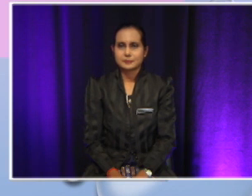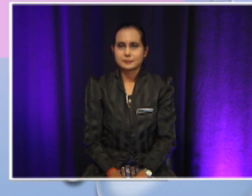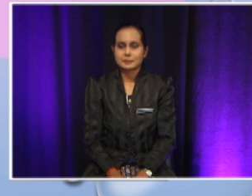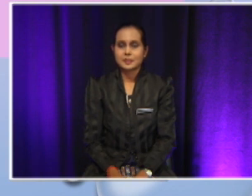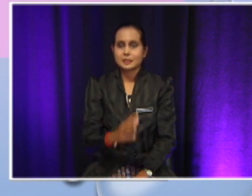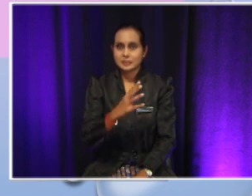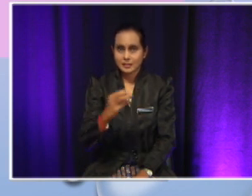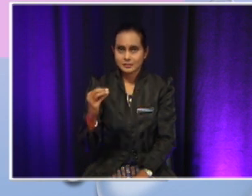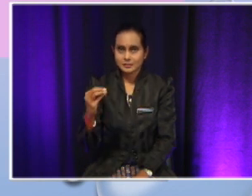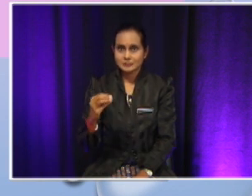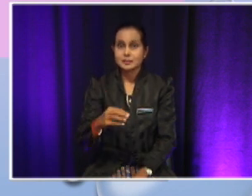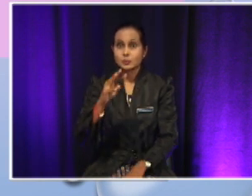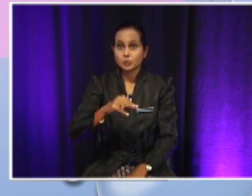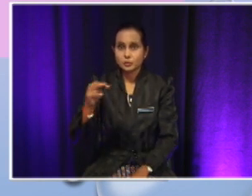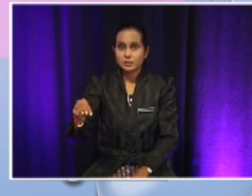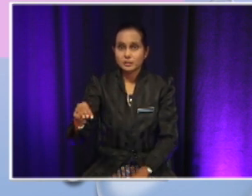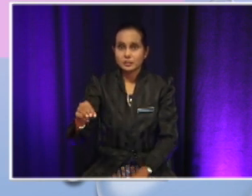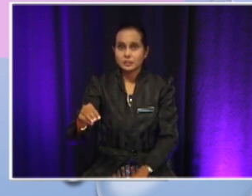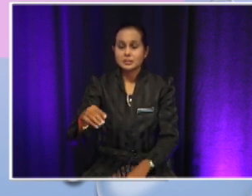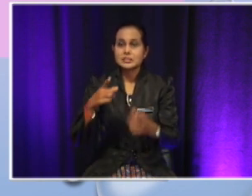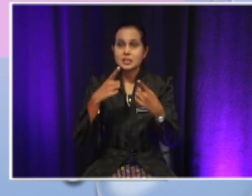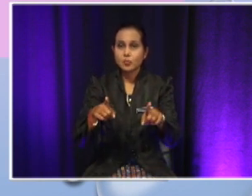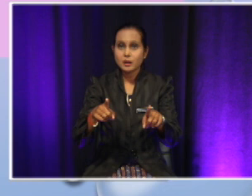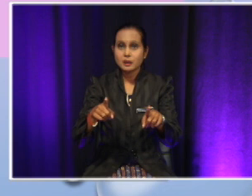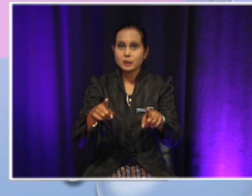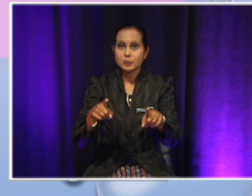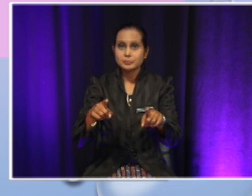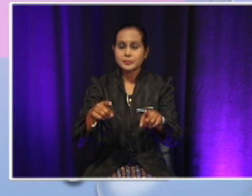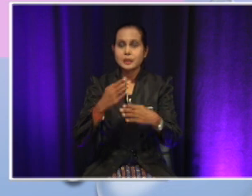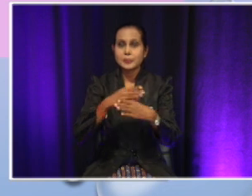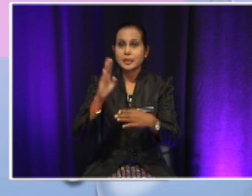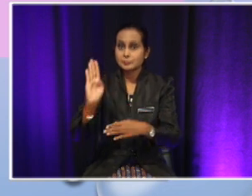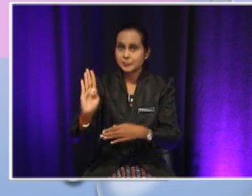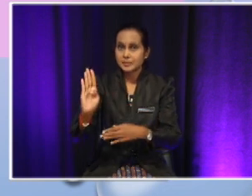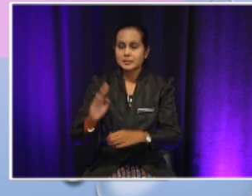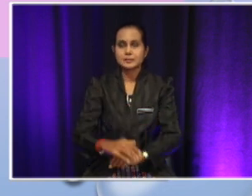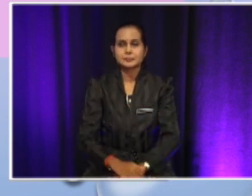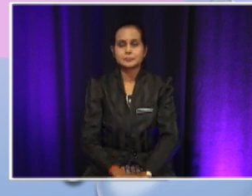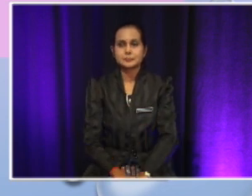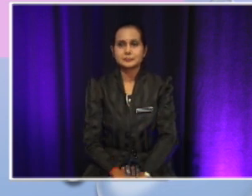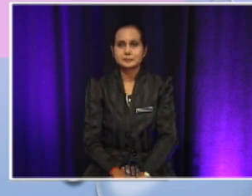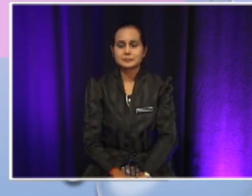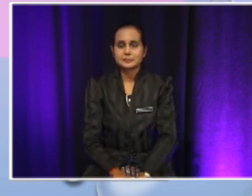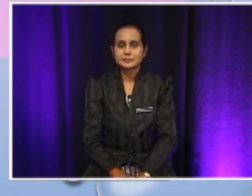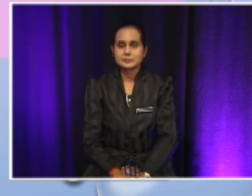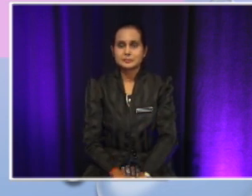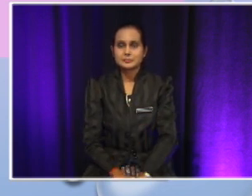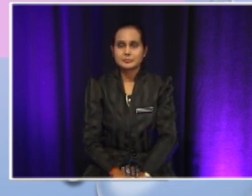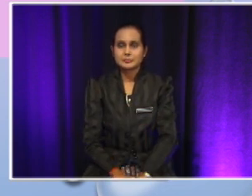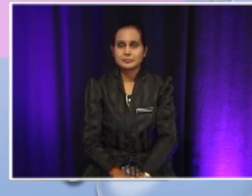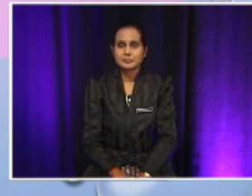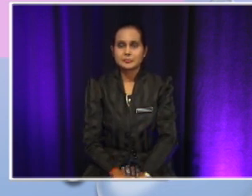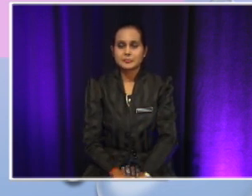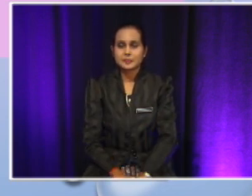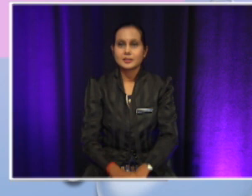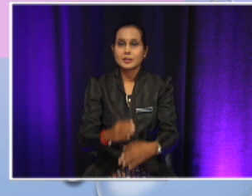Dan murid-murid ni dia menjawab untuk soalan bahagian B. Yang mana soalan untuk bahagian B ni, okey, bahagian soalan